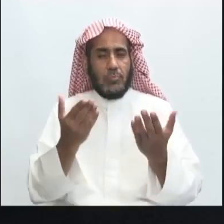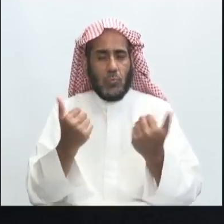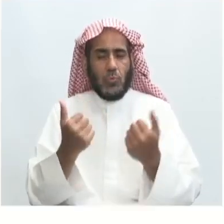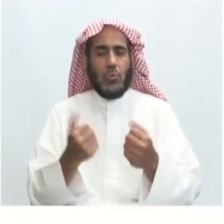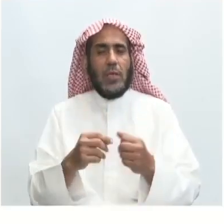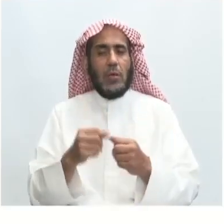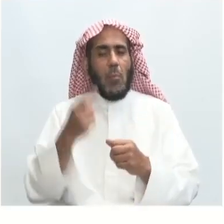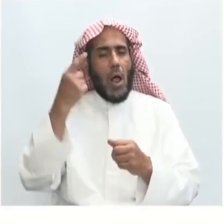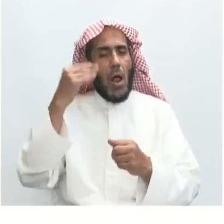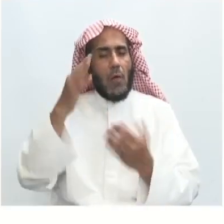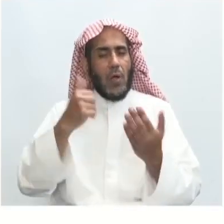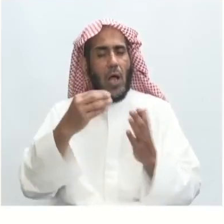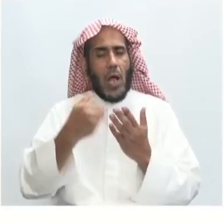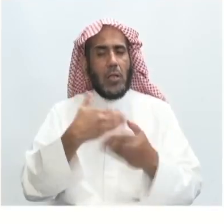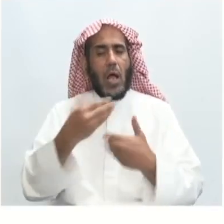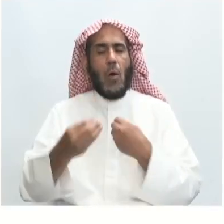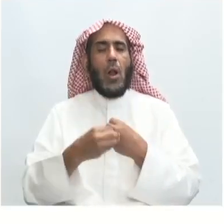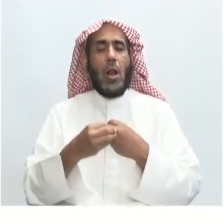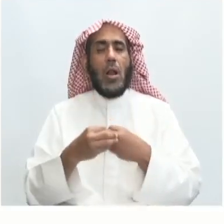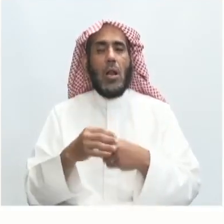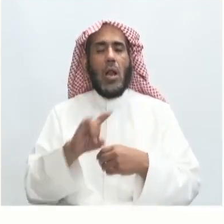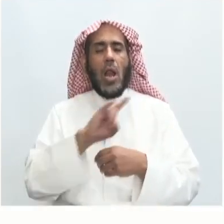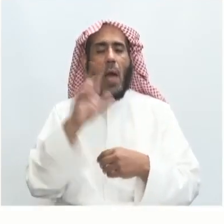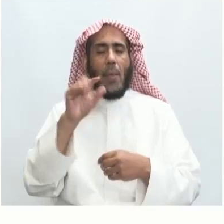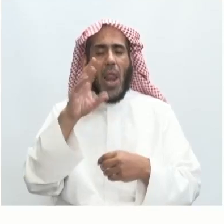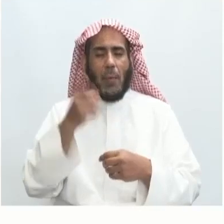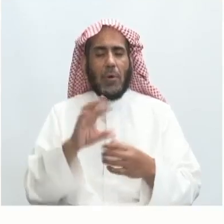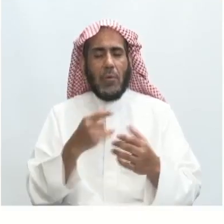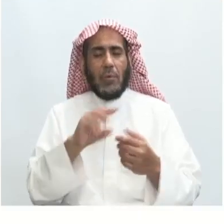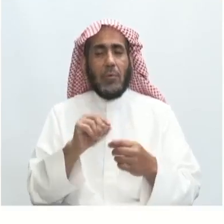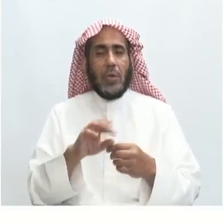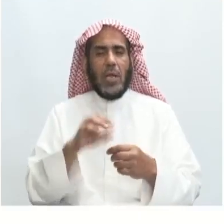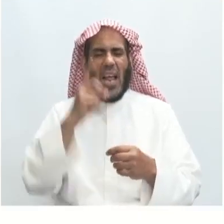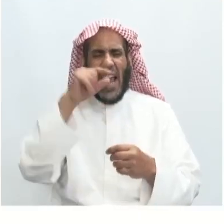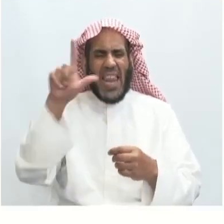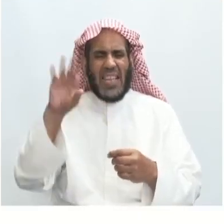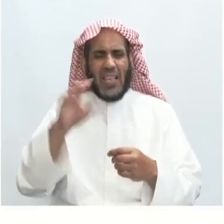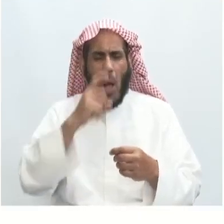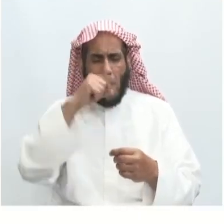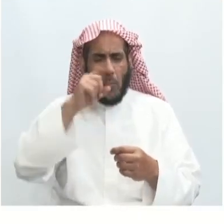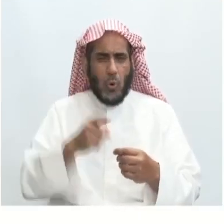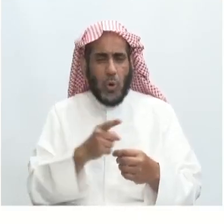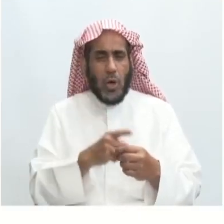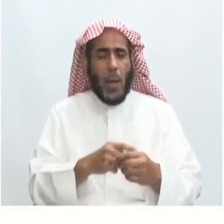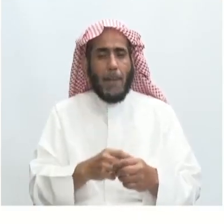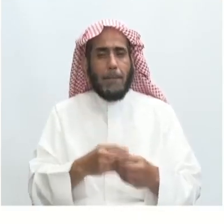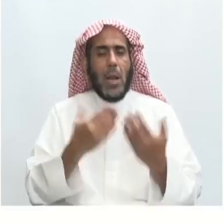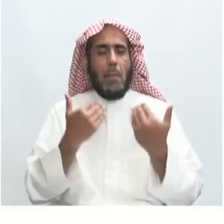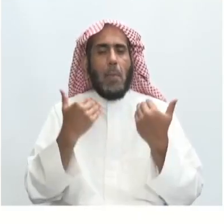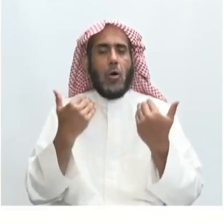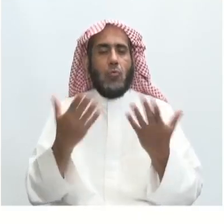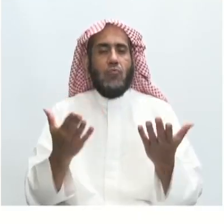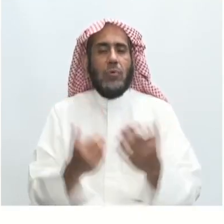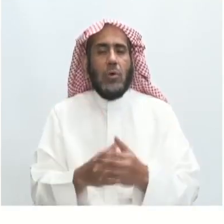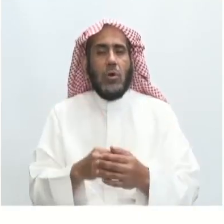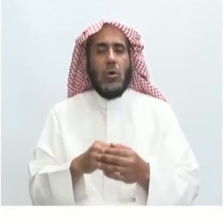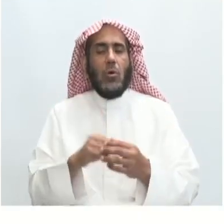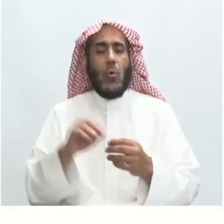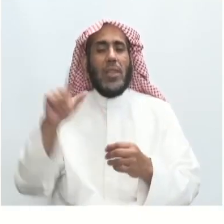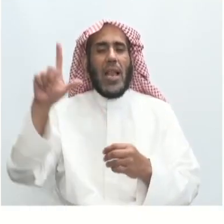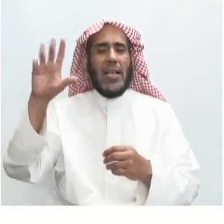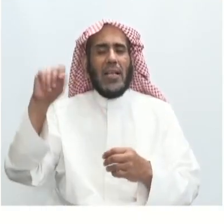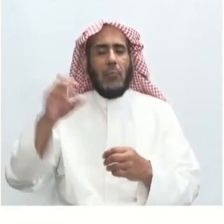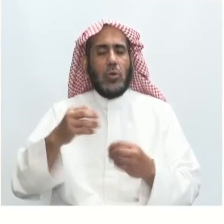بجمل انشائيه طلبيه لا من امر نقول مثلا لتامرنا بالمعروف لتامرن بالمعروف وهذه